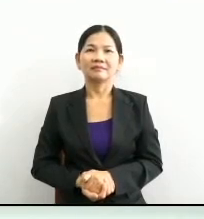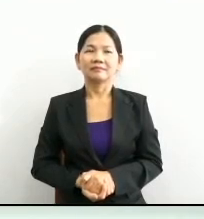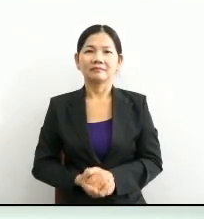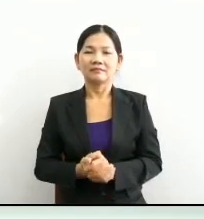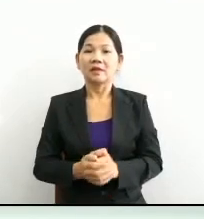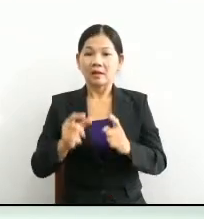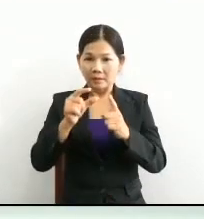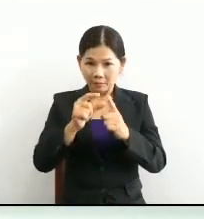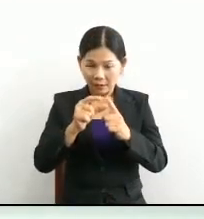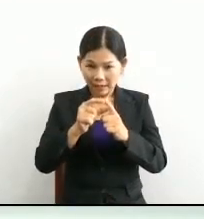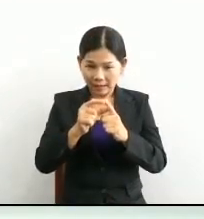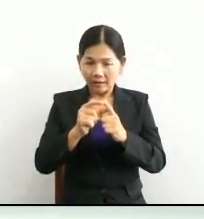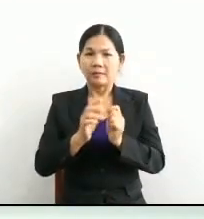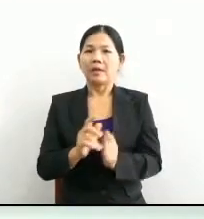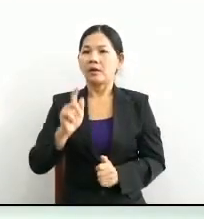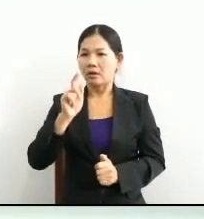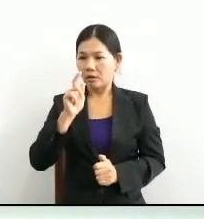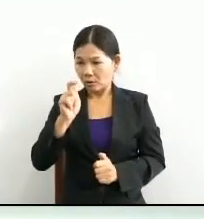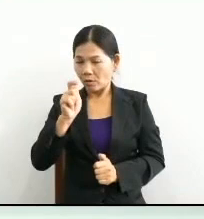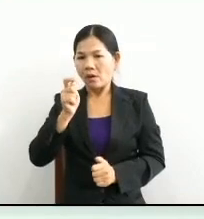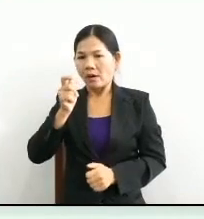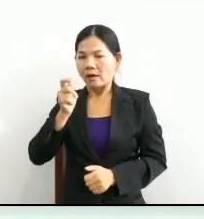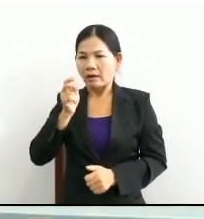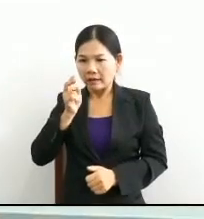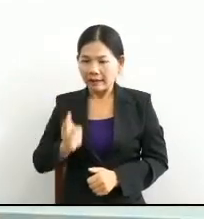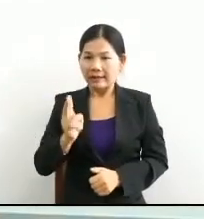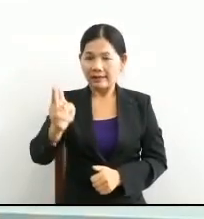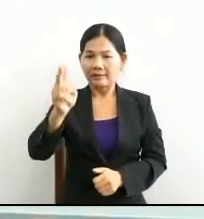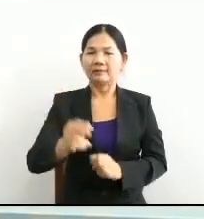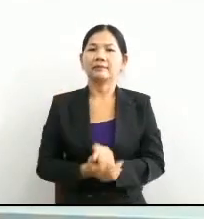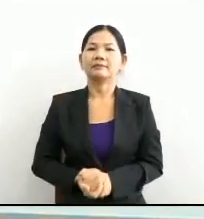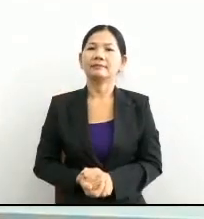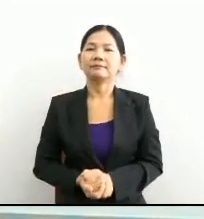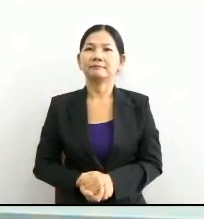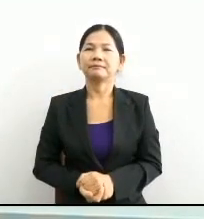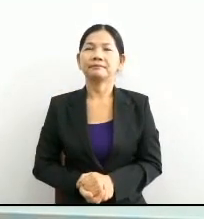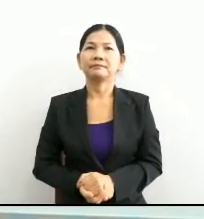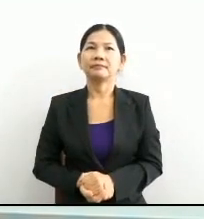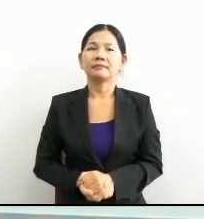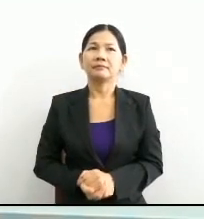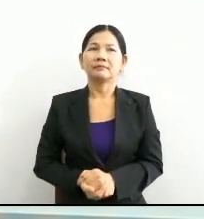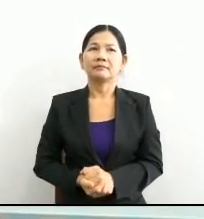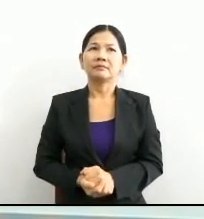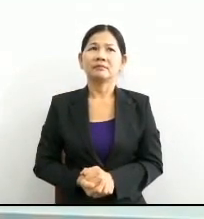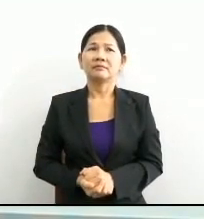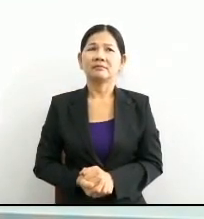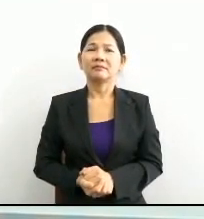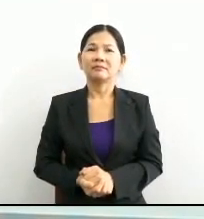cha bị đó rồi ha con ăn chơi bị rồi bị ní hả nè bị nè là cố khi mà mẹ dương say bị nắng ngày